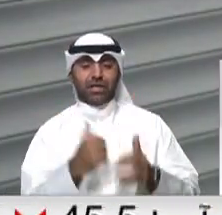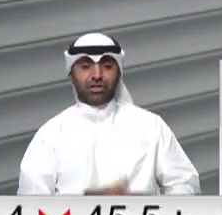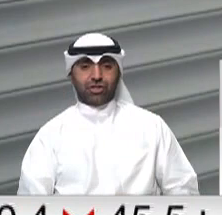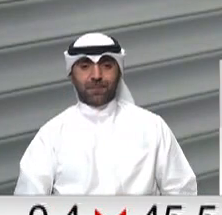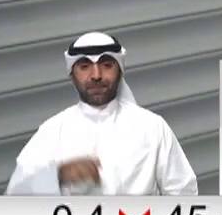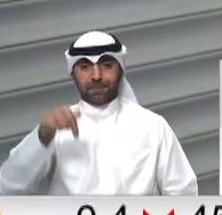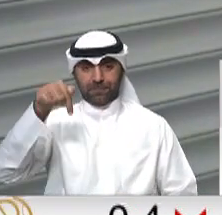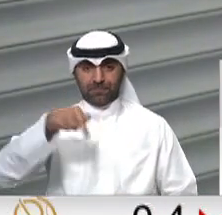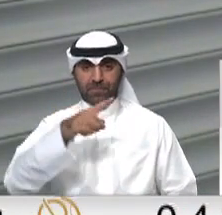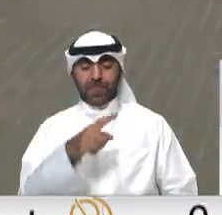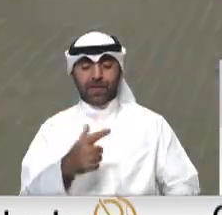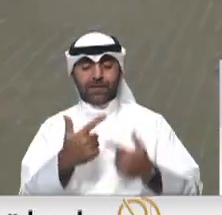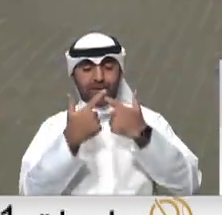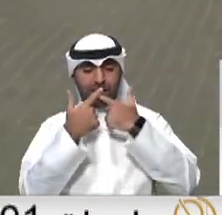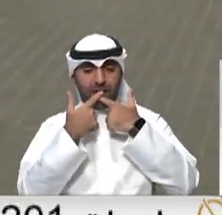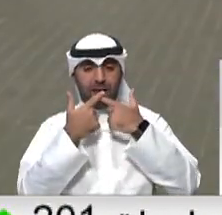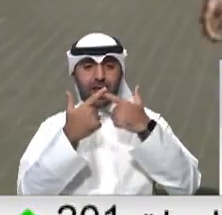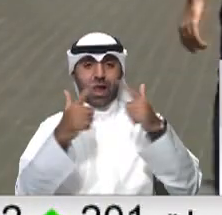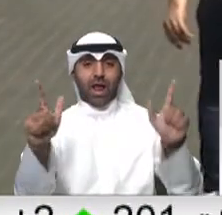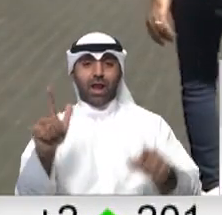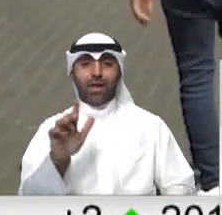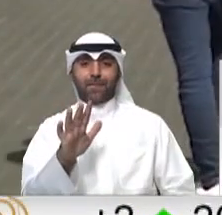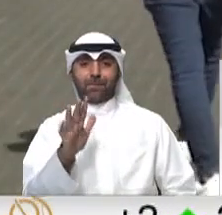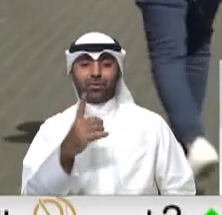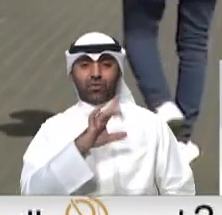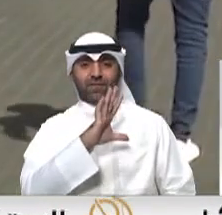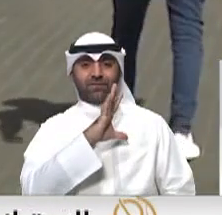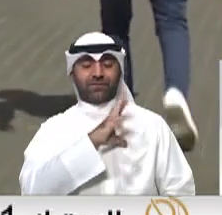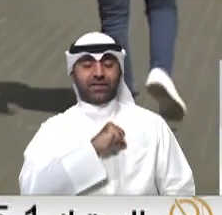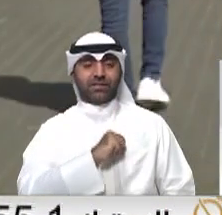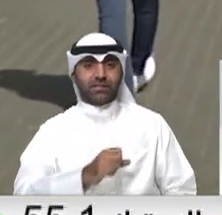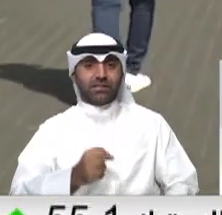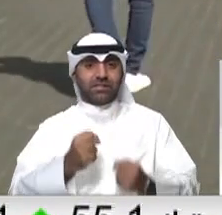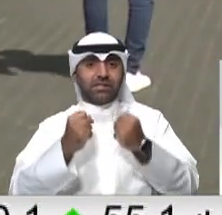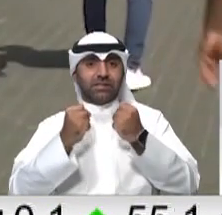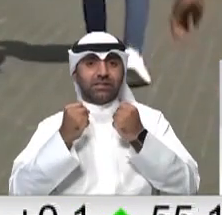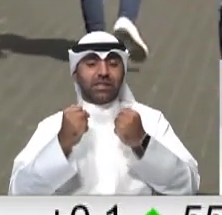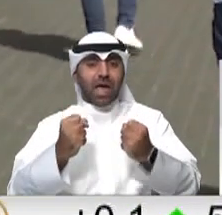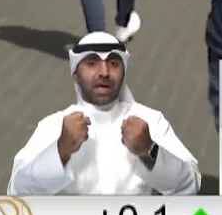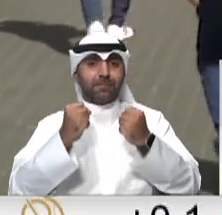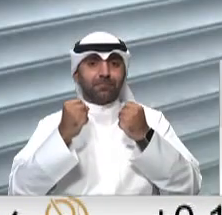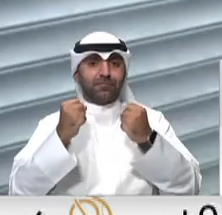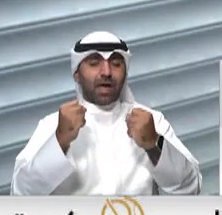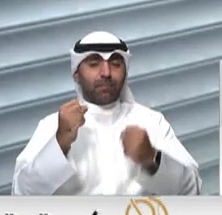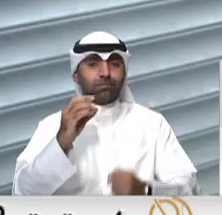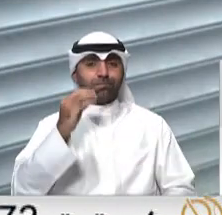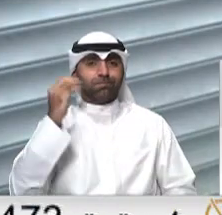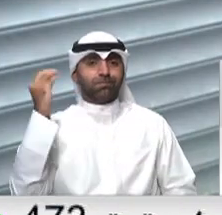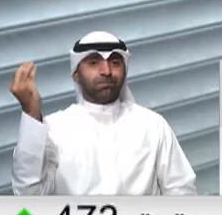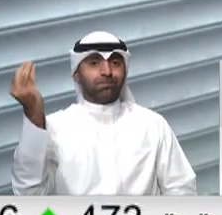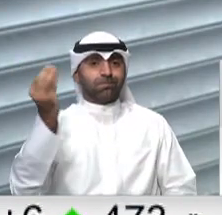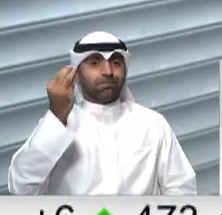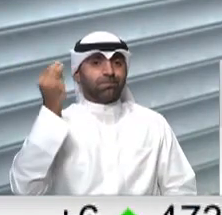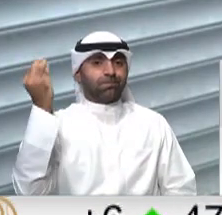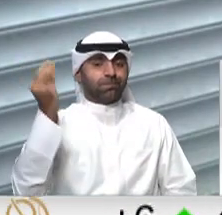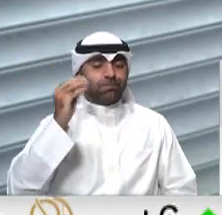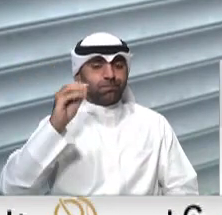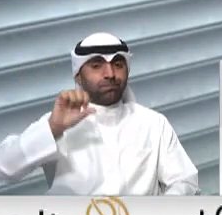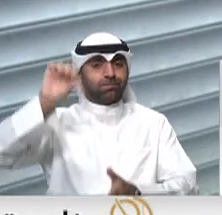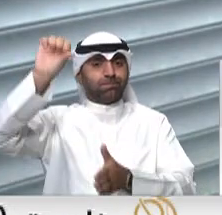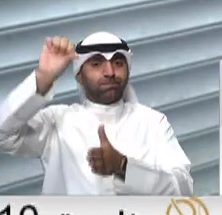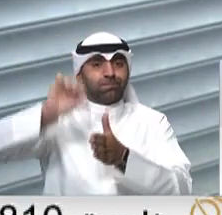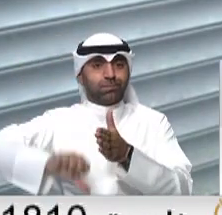أعلنت الإضراب العام حدادا على أرواح الشهداء، في حين طالبت الحكومة بوقف عدوان الاحتلال المتواصل وتوفير